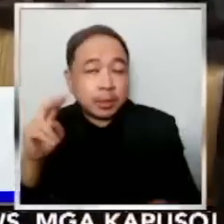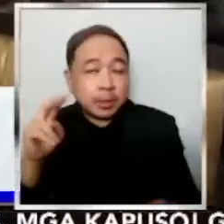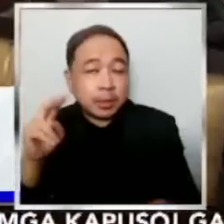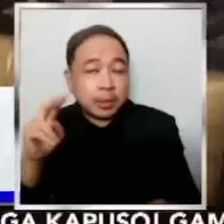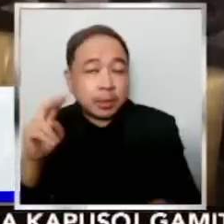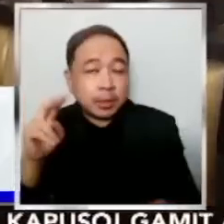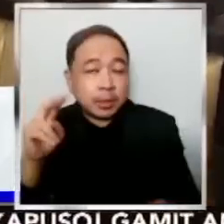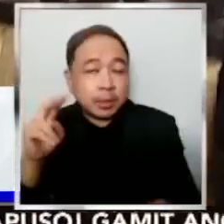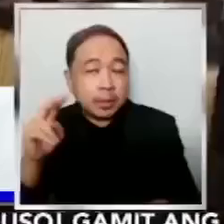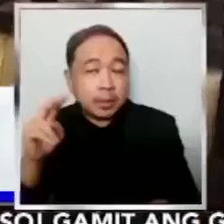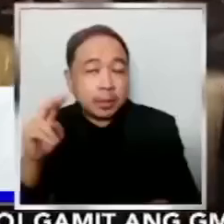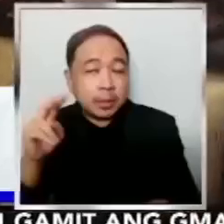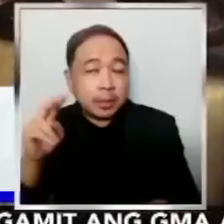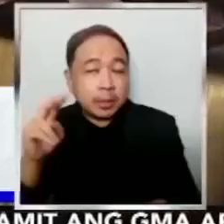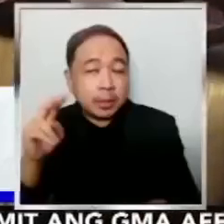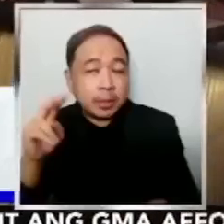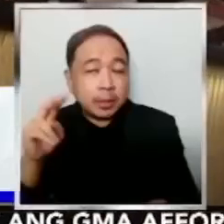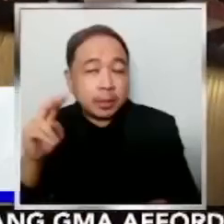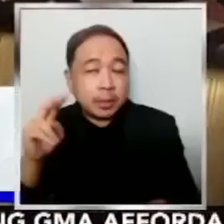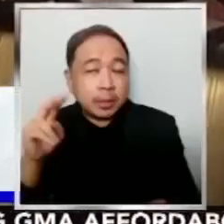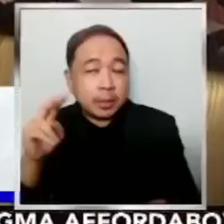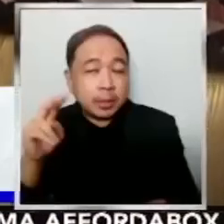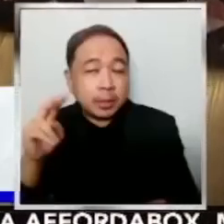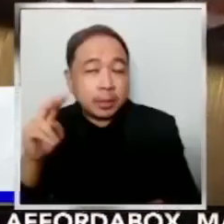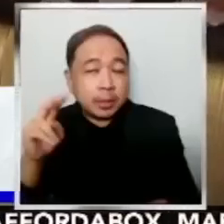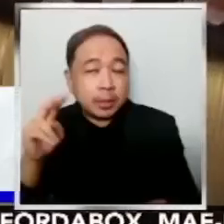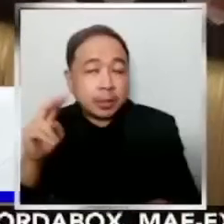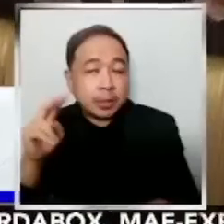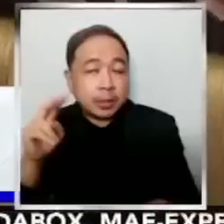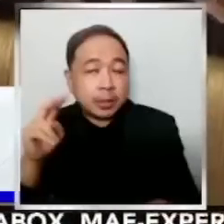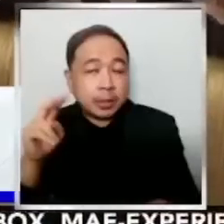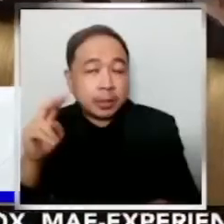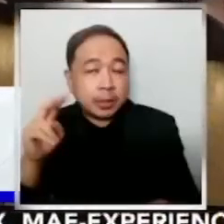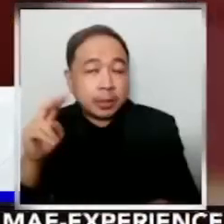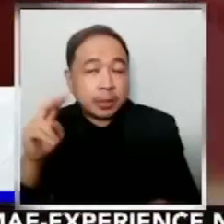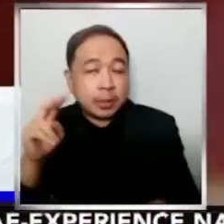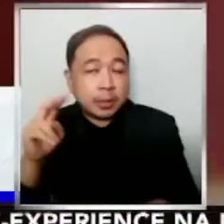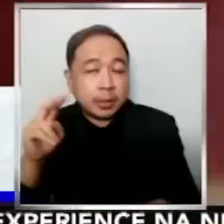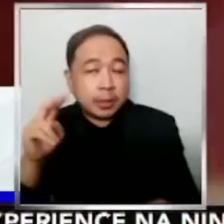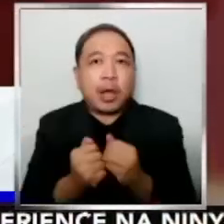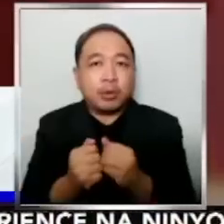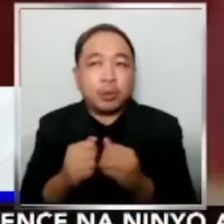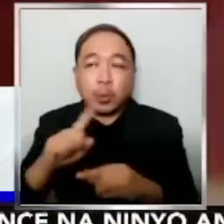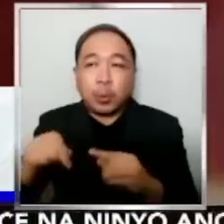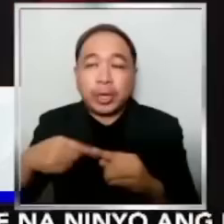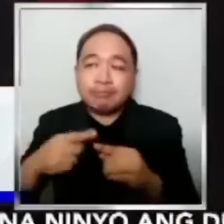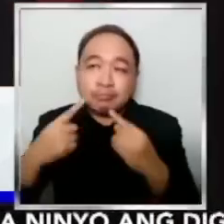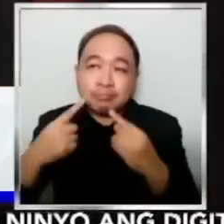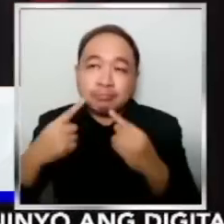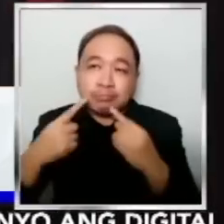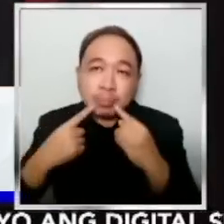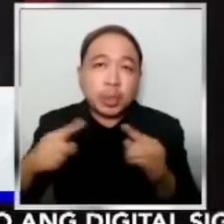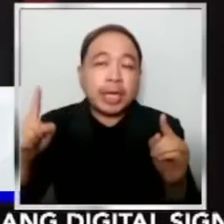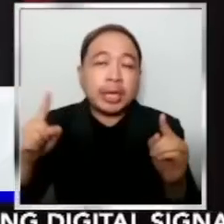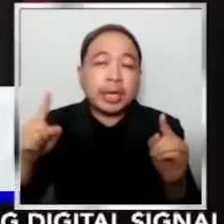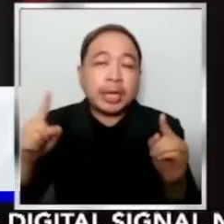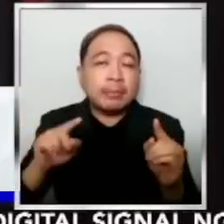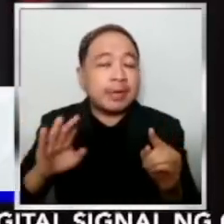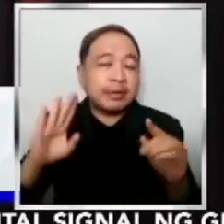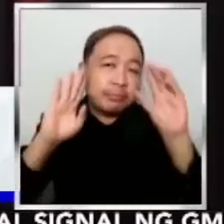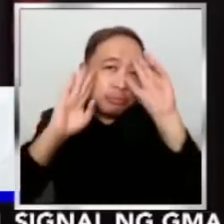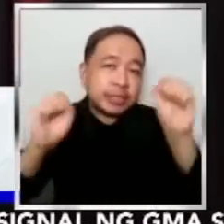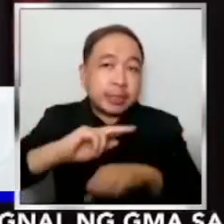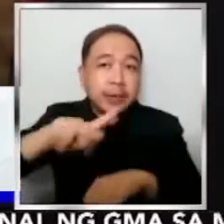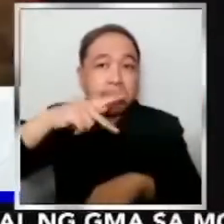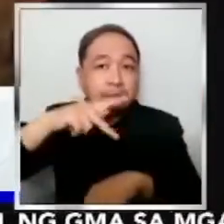na pinuntahan ni Marcos simula nang maiproklama bilang Pangulo ng Pilipinas. Present sa event ang matataas na opisyal ng